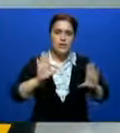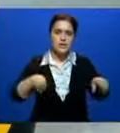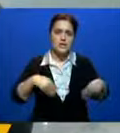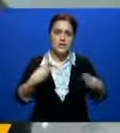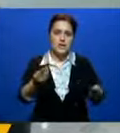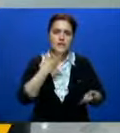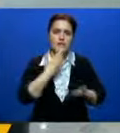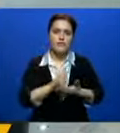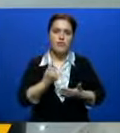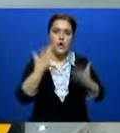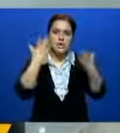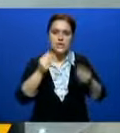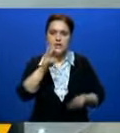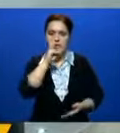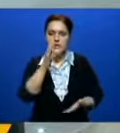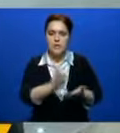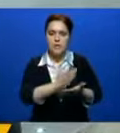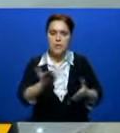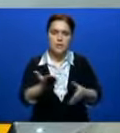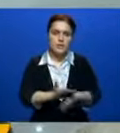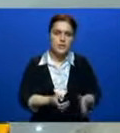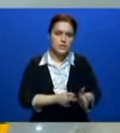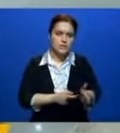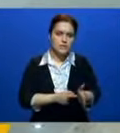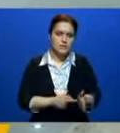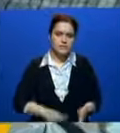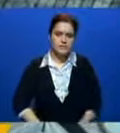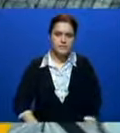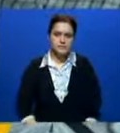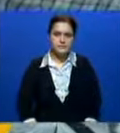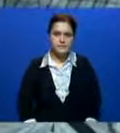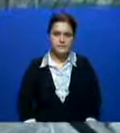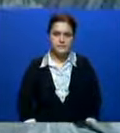компаний намерены отдать свой однодневный заработок в помощь карагандинцам.